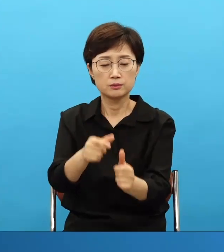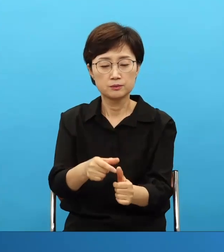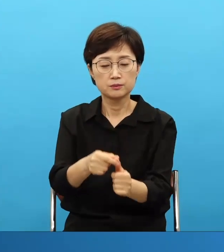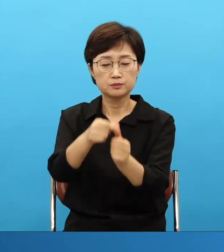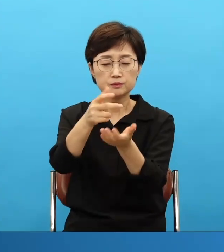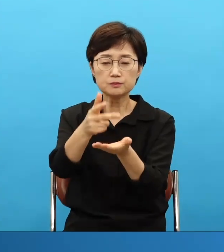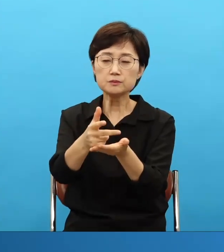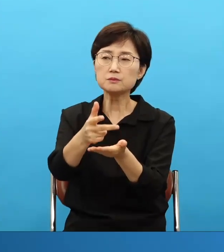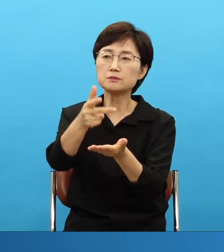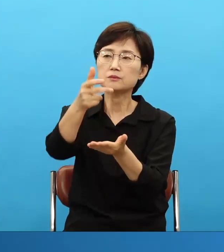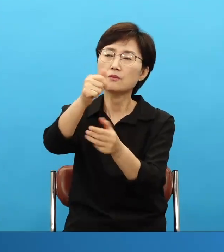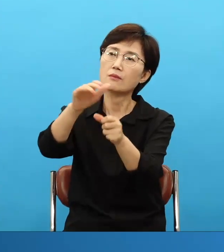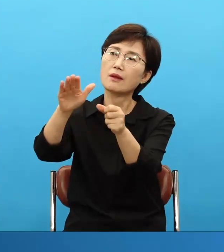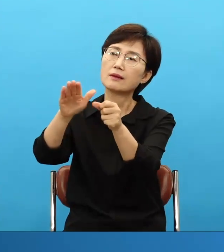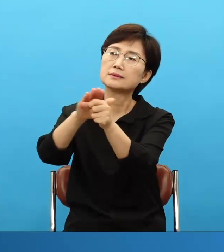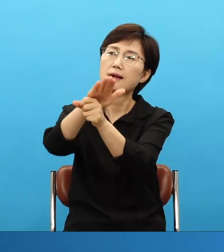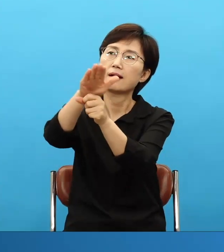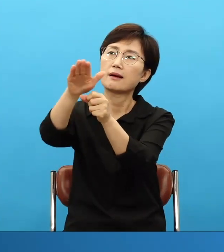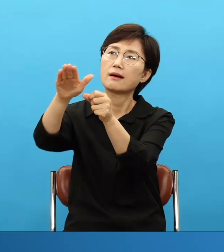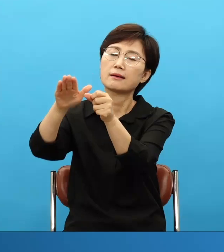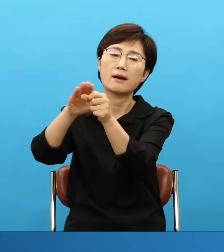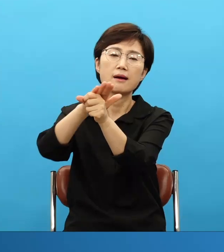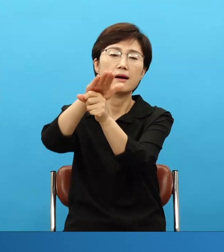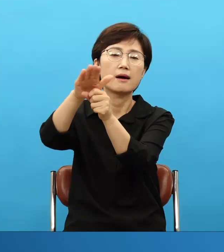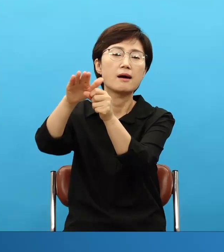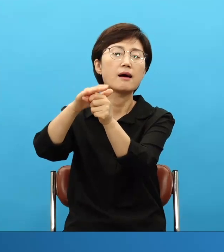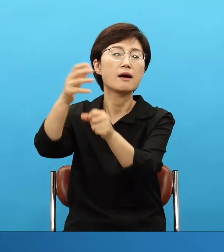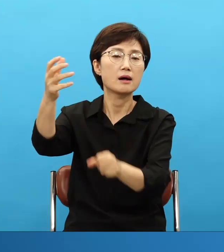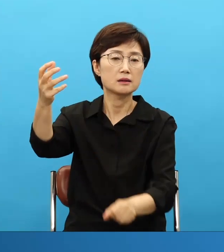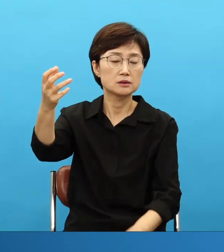하소서 구주의